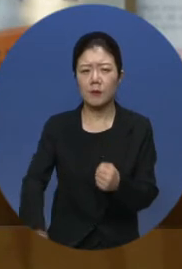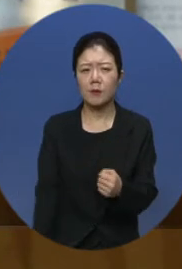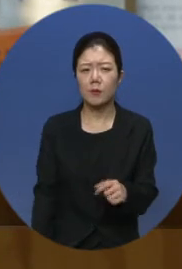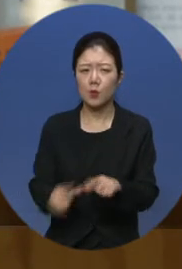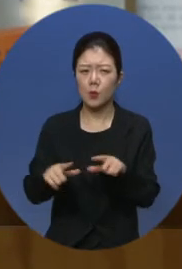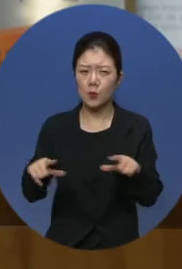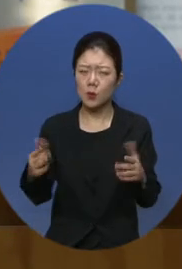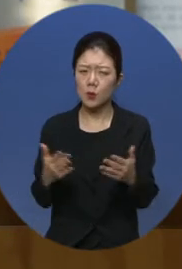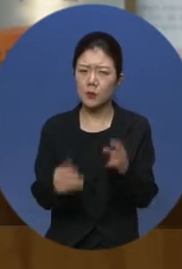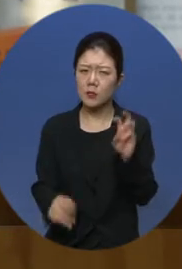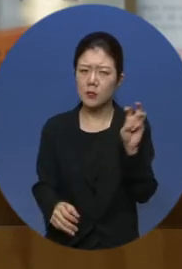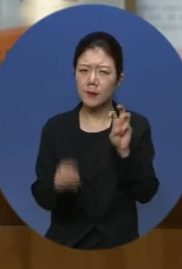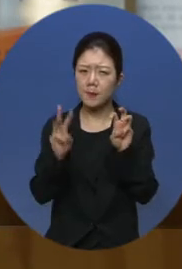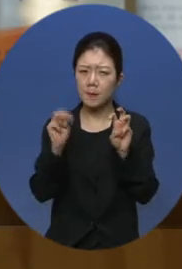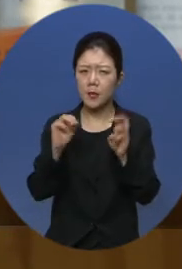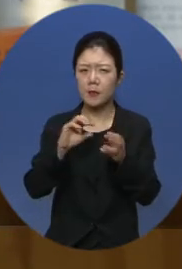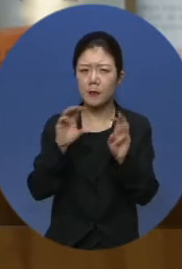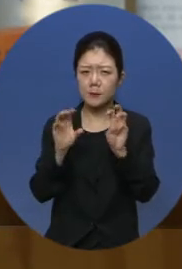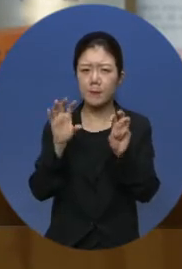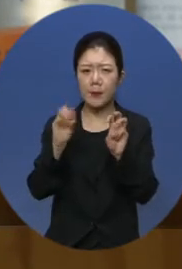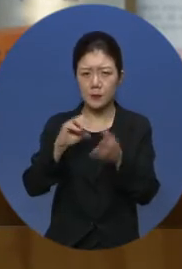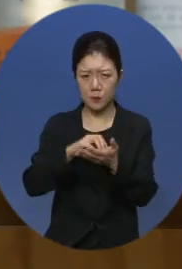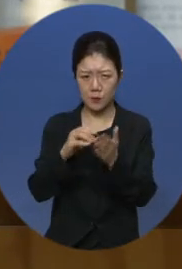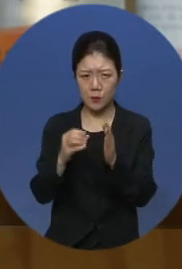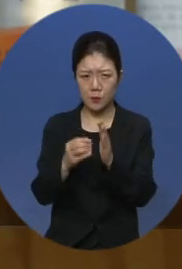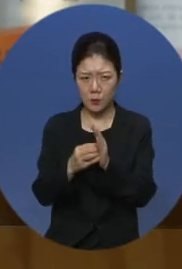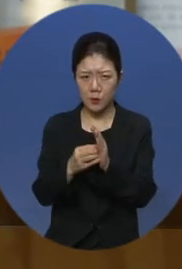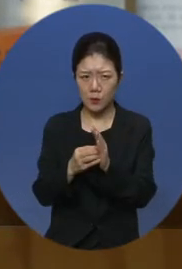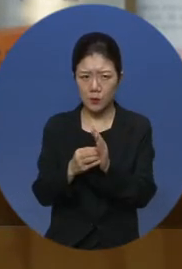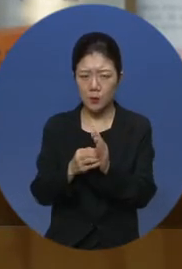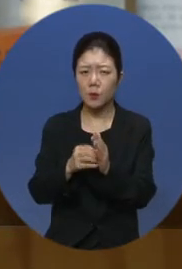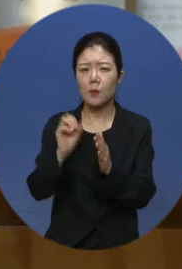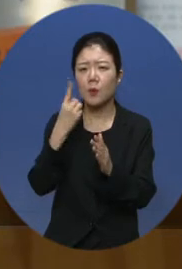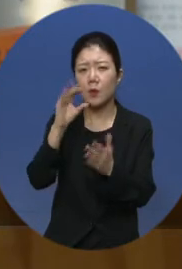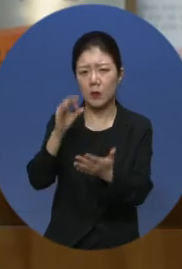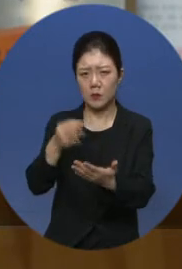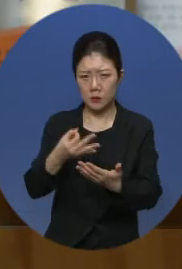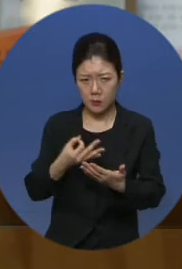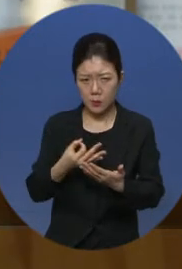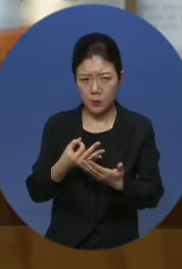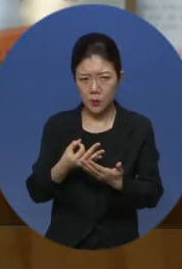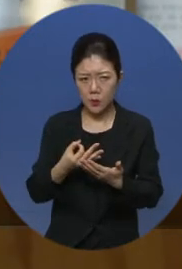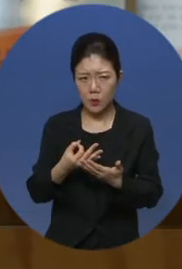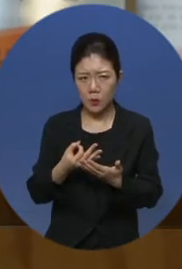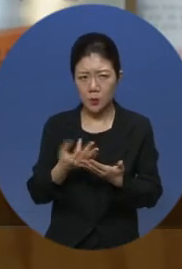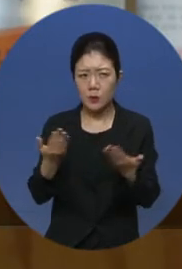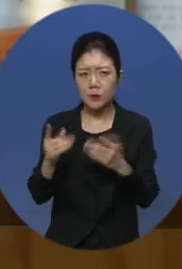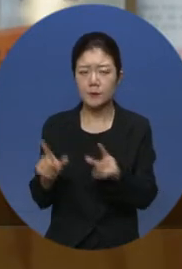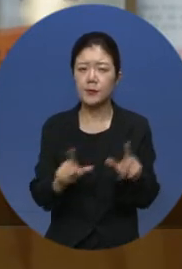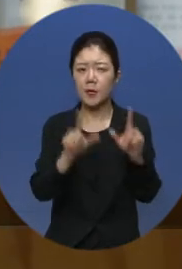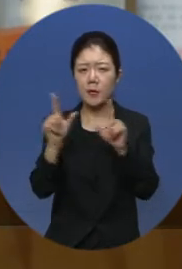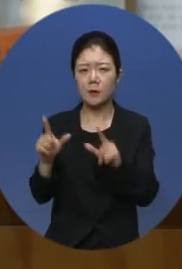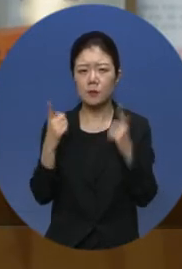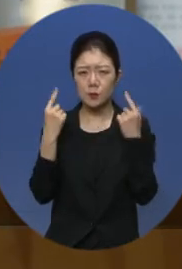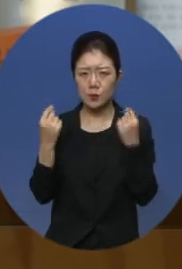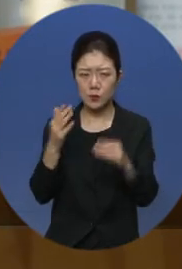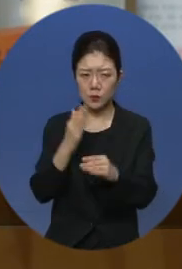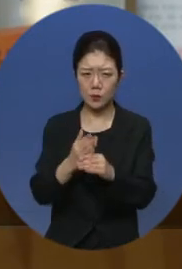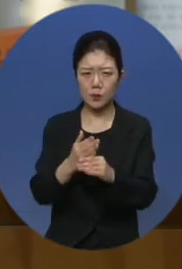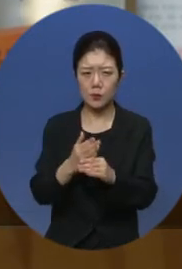보통의 급여가 한 30만 원 안팎에 이렇게 급여로 직업생활을 영위하고 있는 거죠.